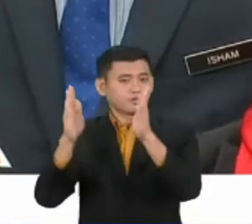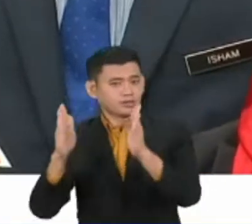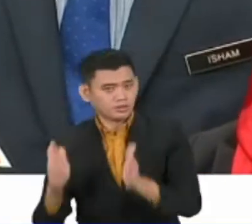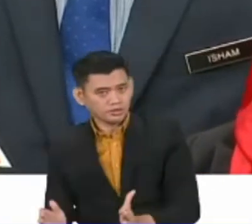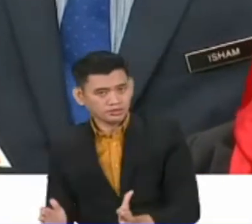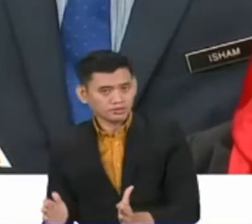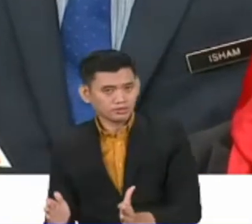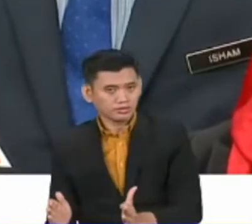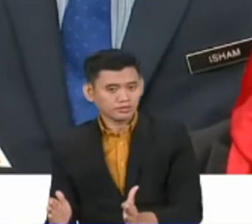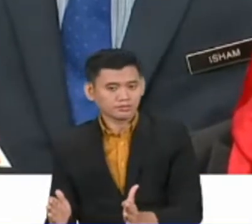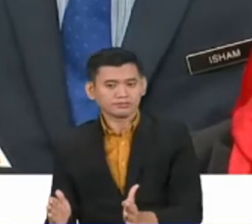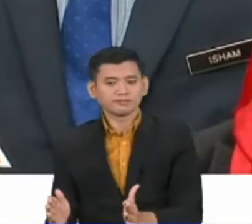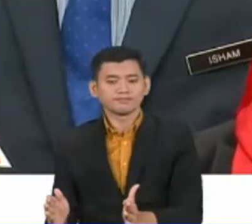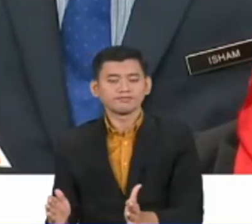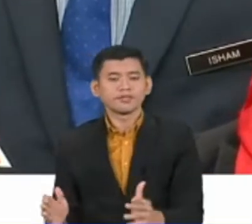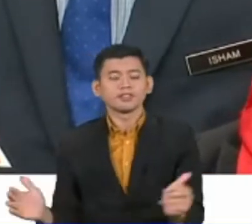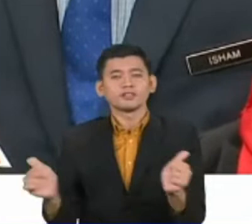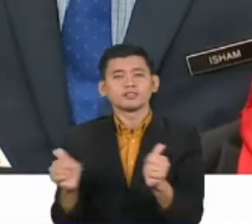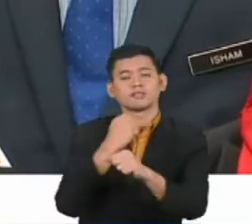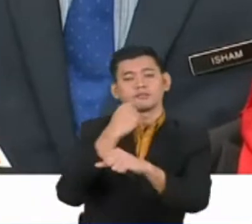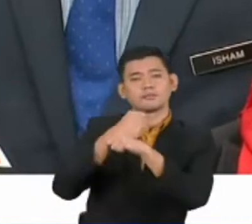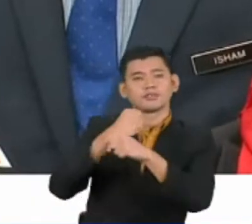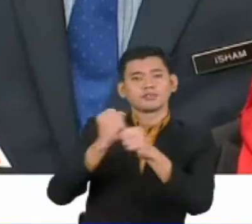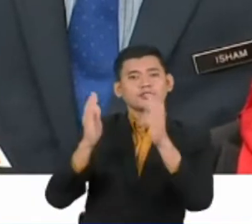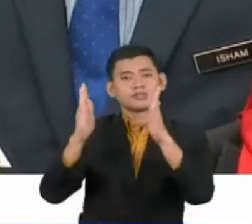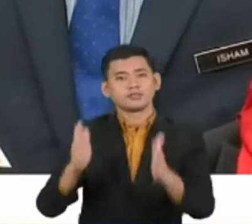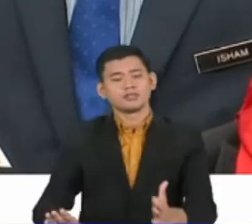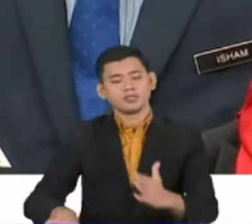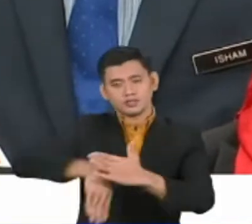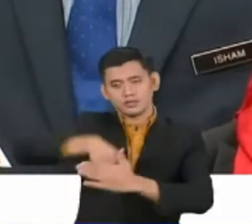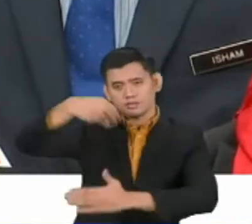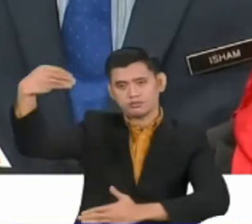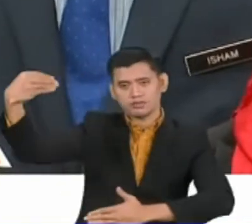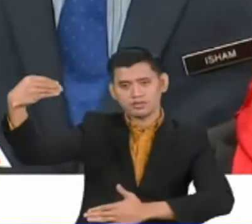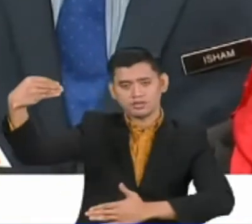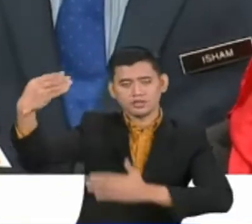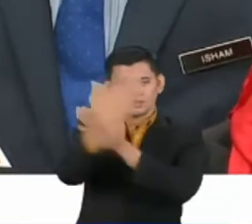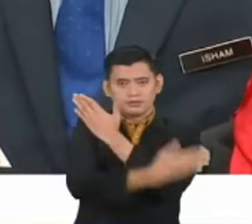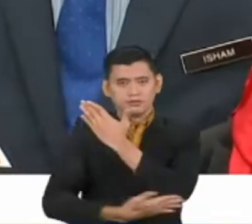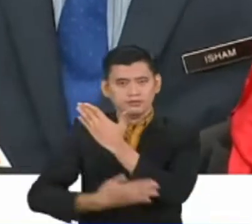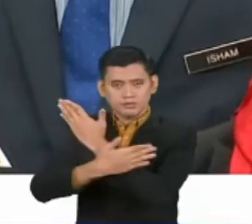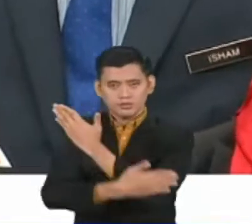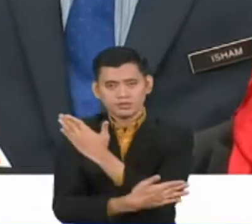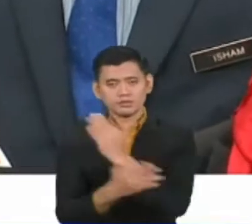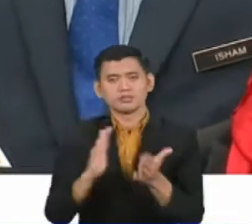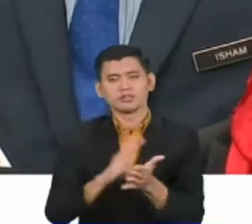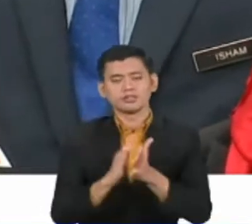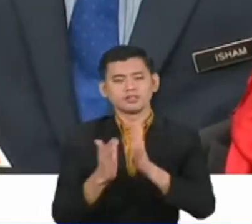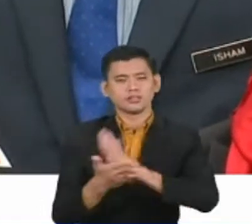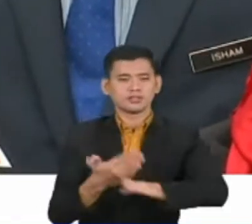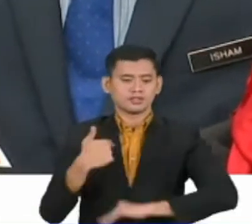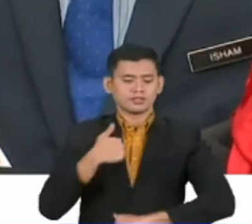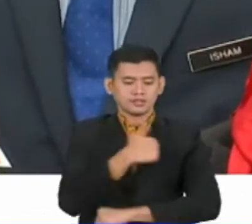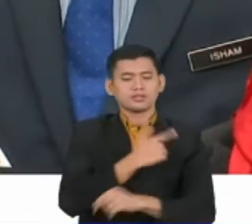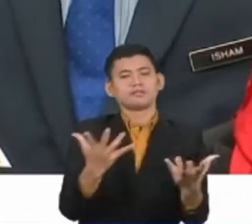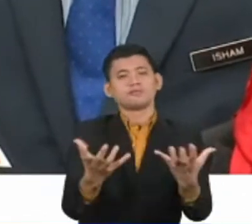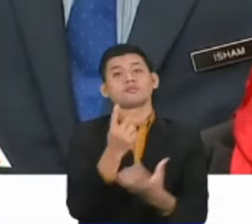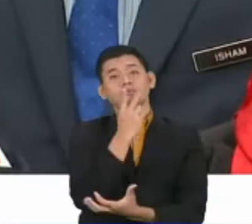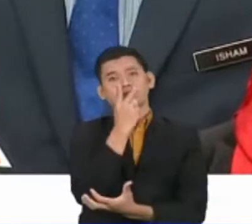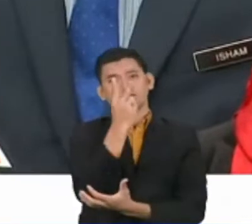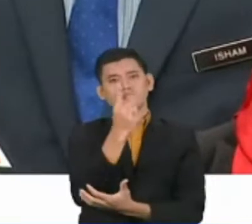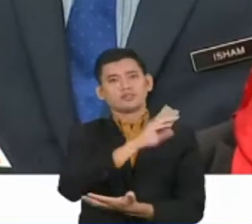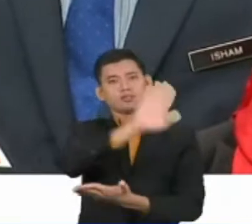atau kementerian tersebut dengan pekerja-pekerja luar, pekerja-pekerja asing. Maka kita nak memastikan